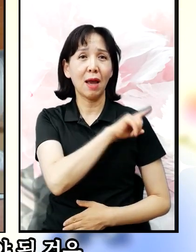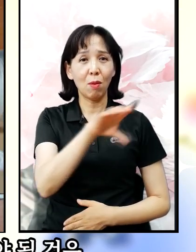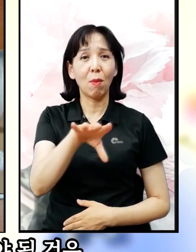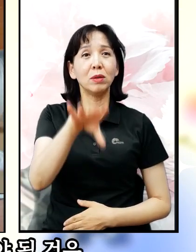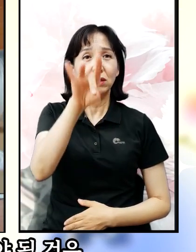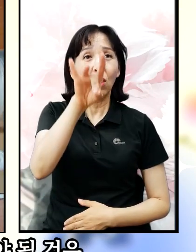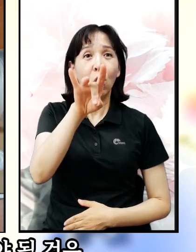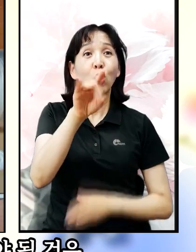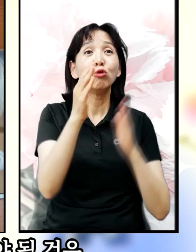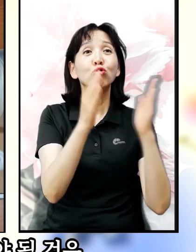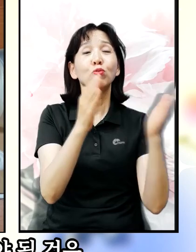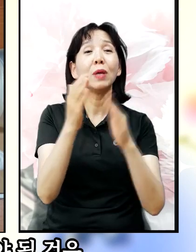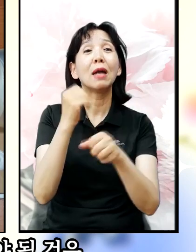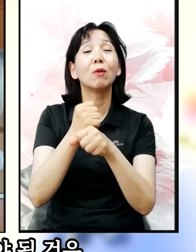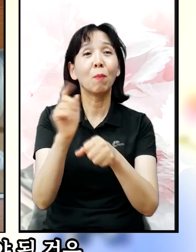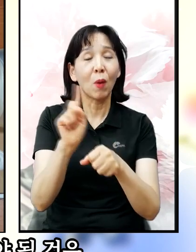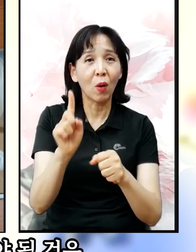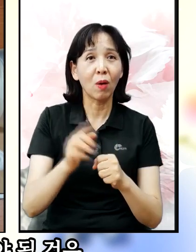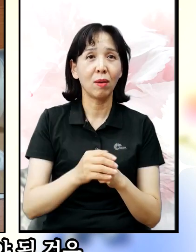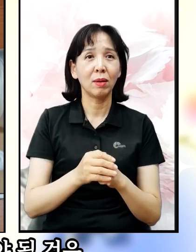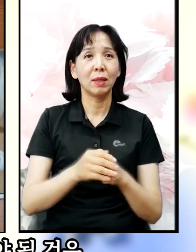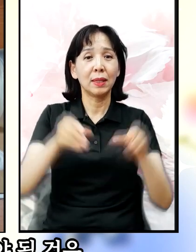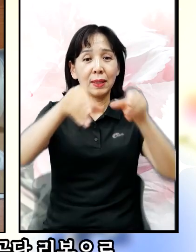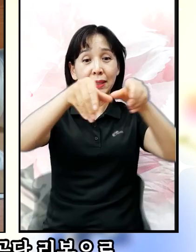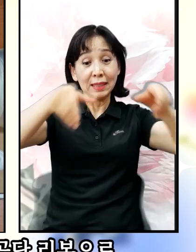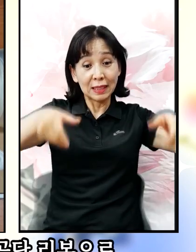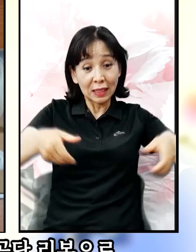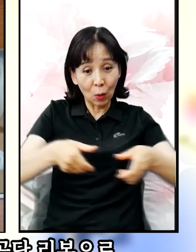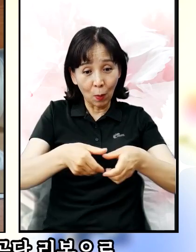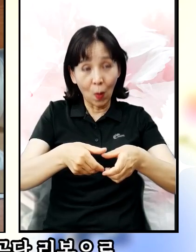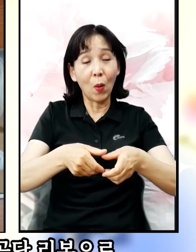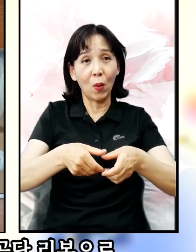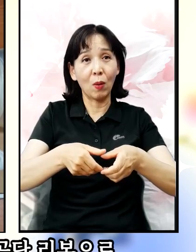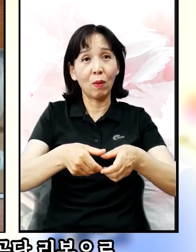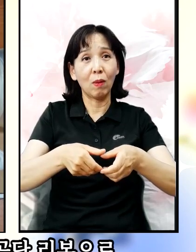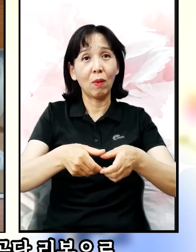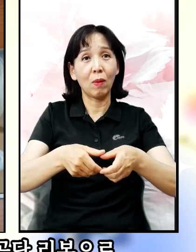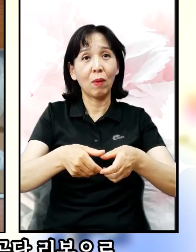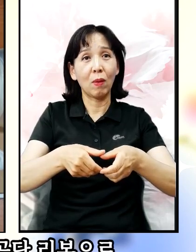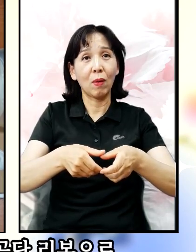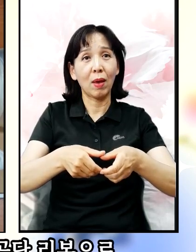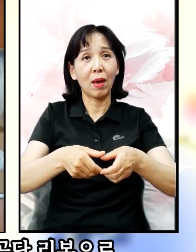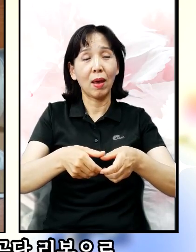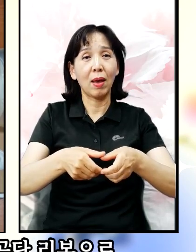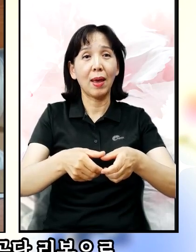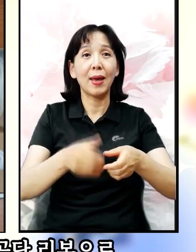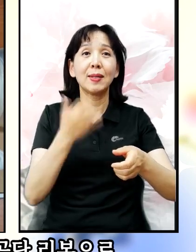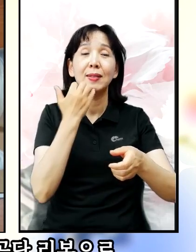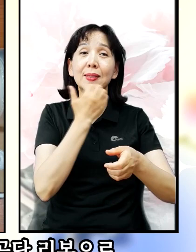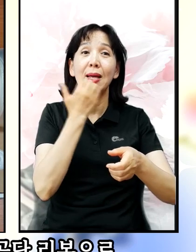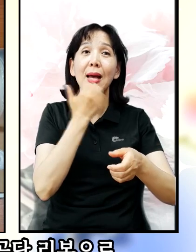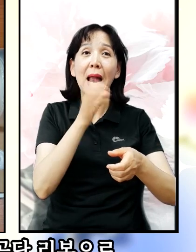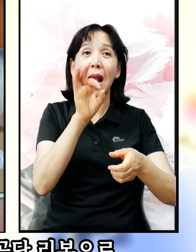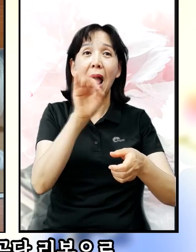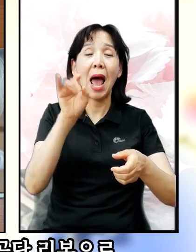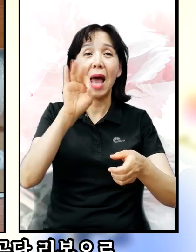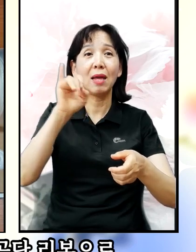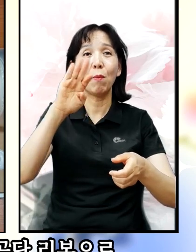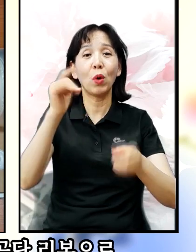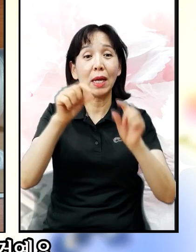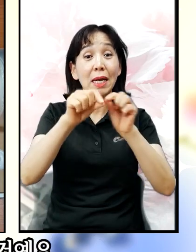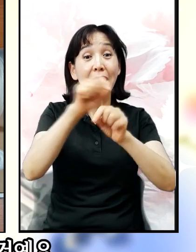자, 제일 먼저 저희가 작업을 해야 될 거는 요 스티로폼 리스 틀을 여기 아이보리